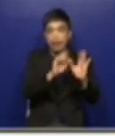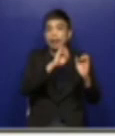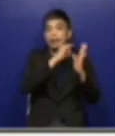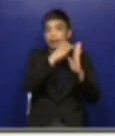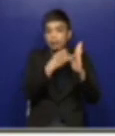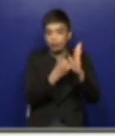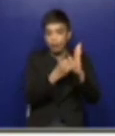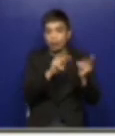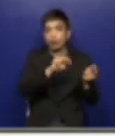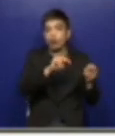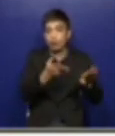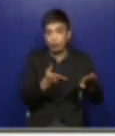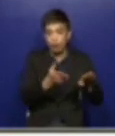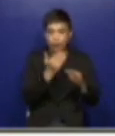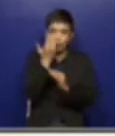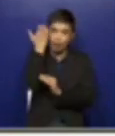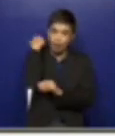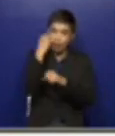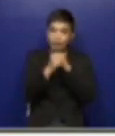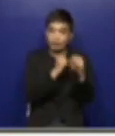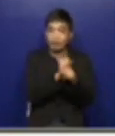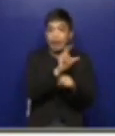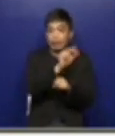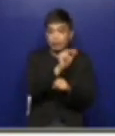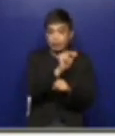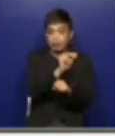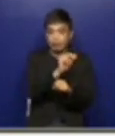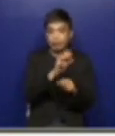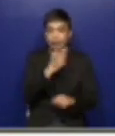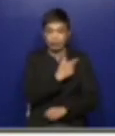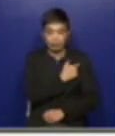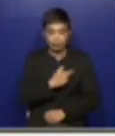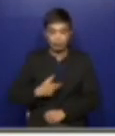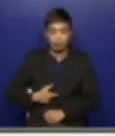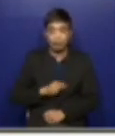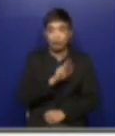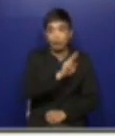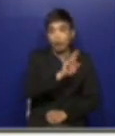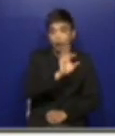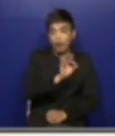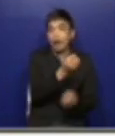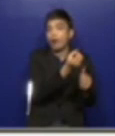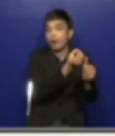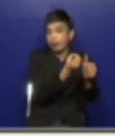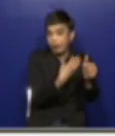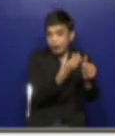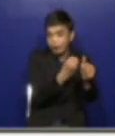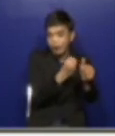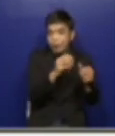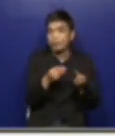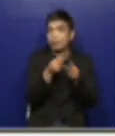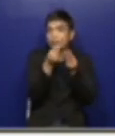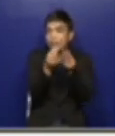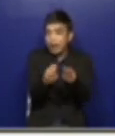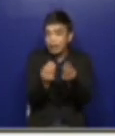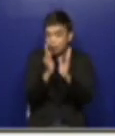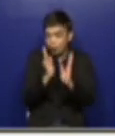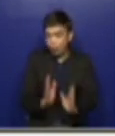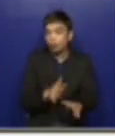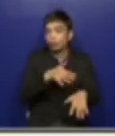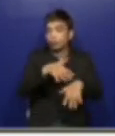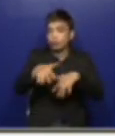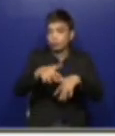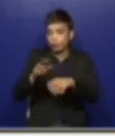30ปีที่ผ่านมาทรงแนะนำส่วนราชการให้คนกับป่าอยู่ร่วมกันอย่างไร